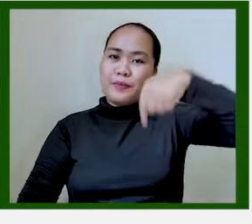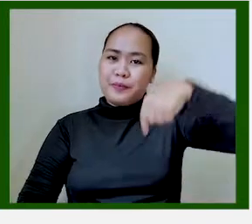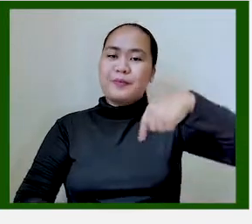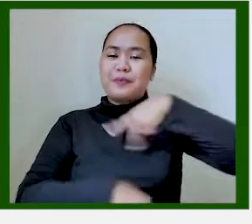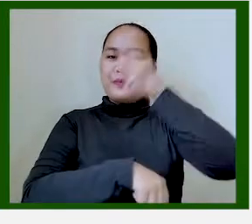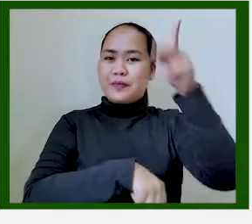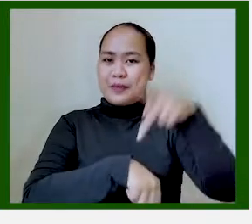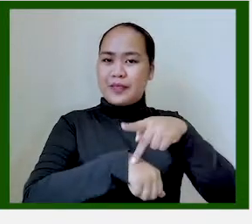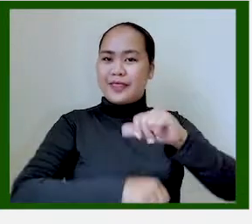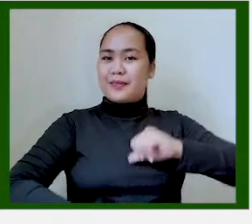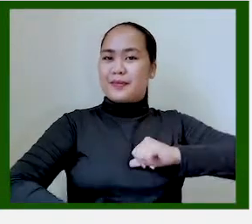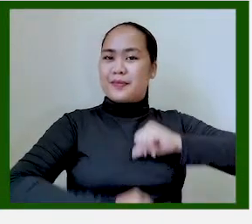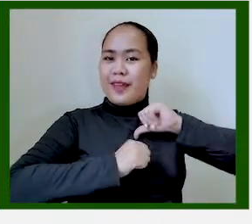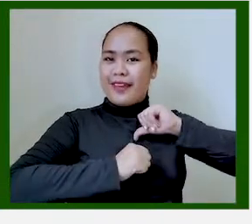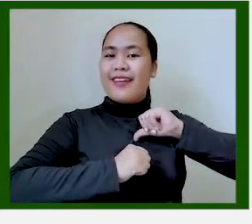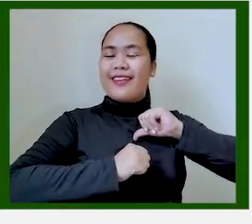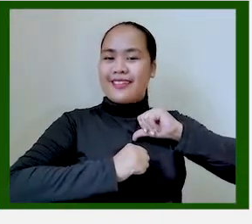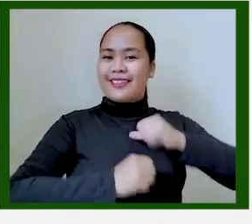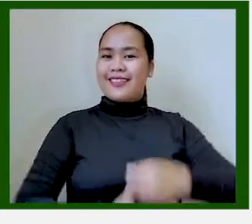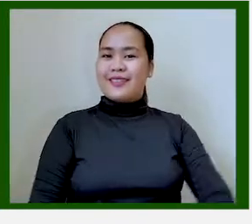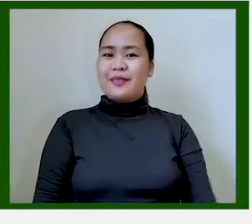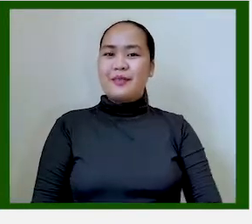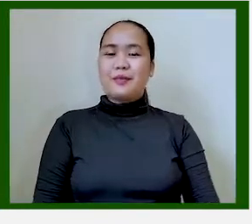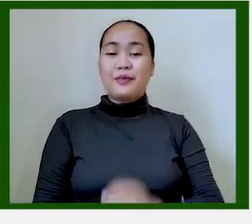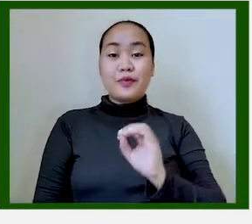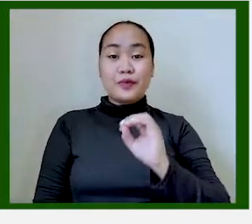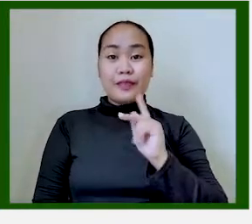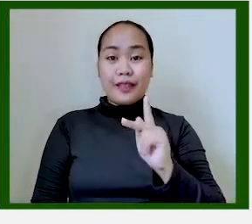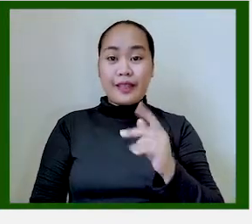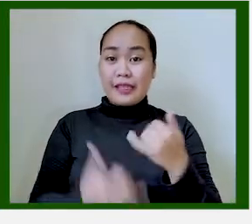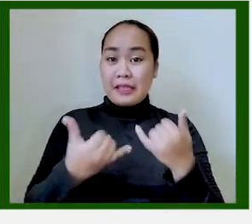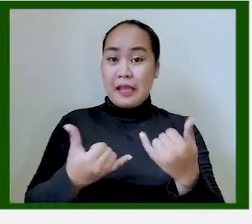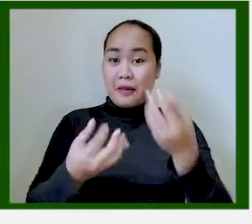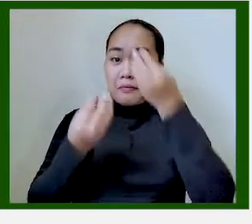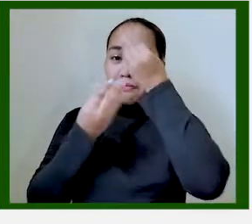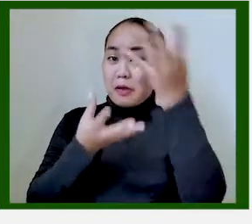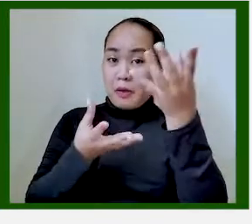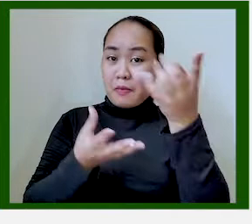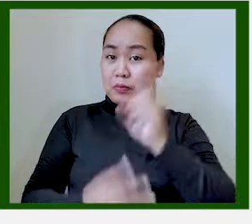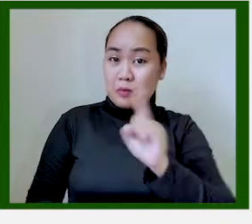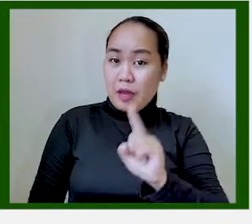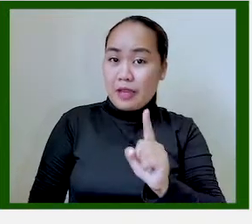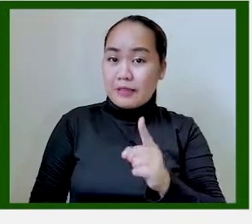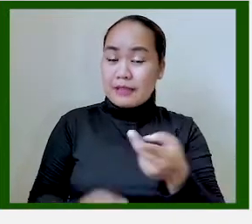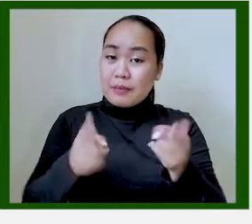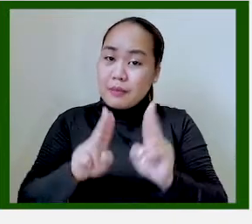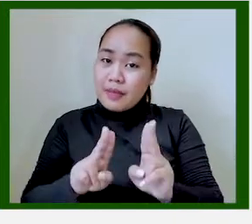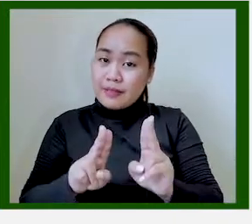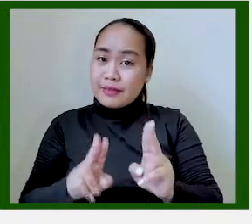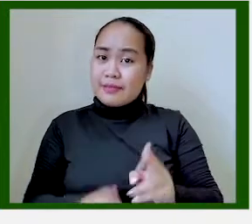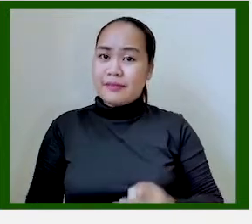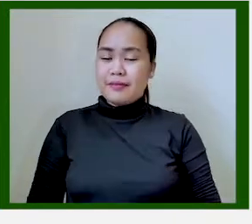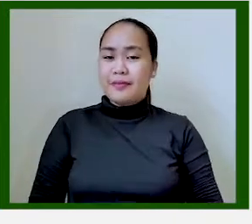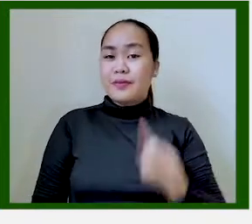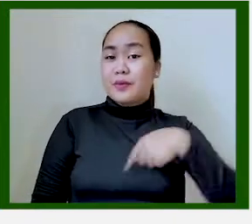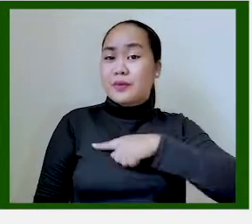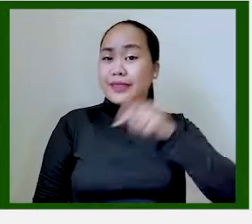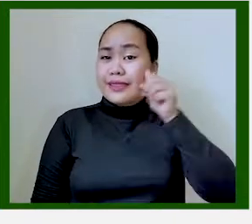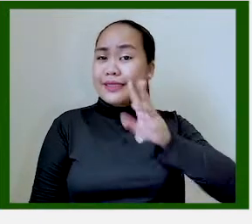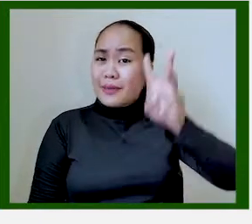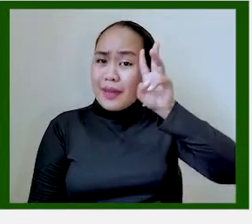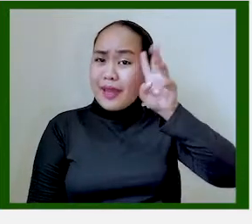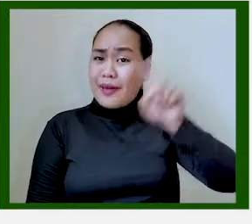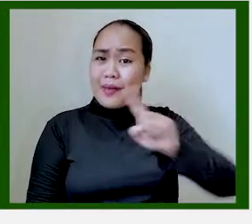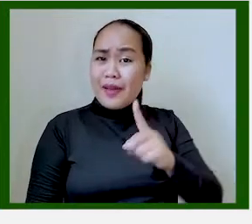bansa. Okay, mapunta na po tayo sa ating mga updates, no. So, alam naman po natin, no, nung